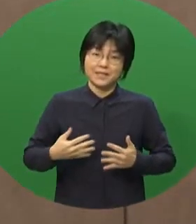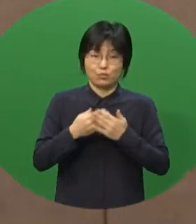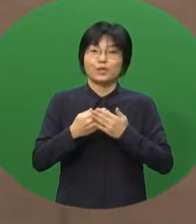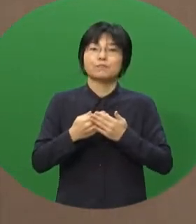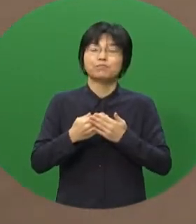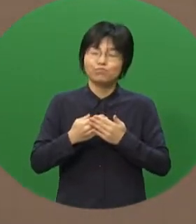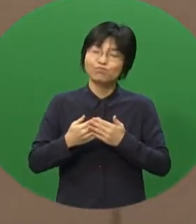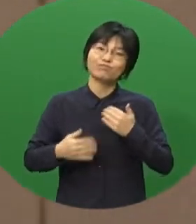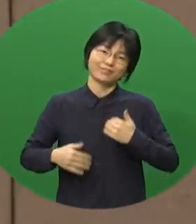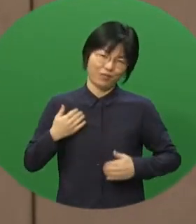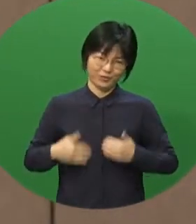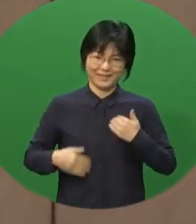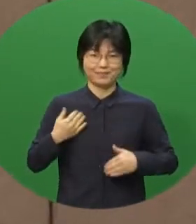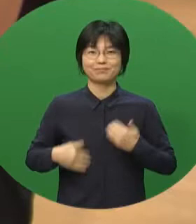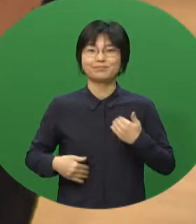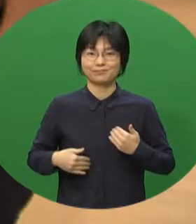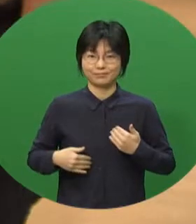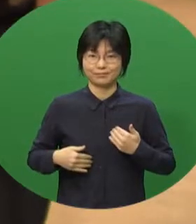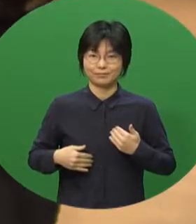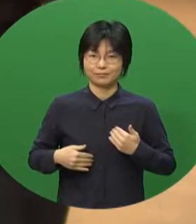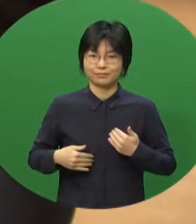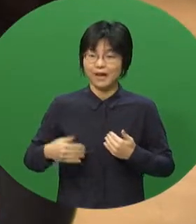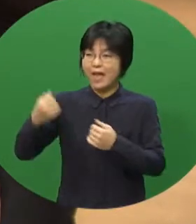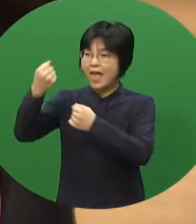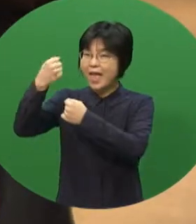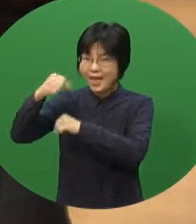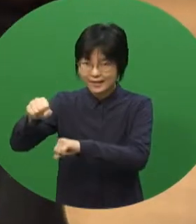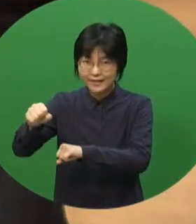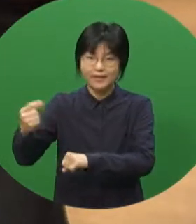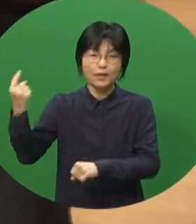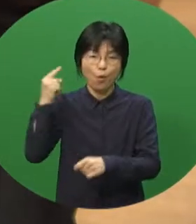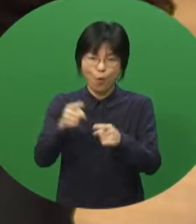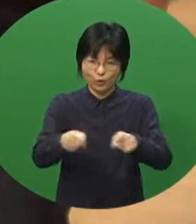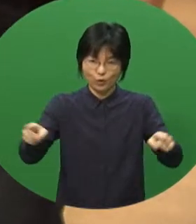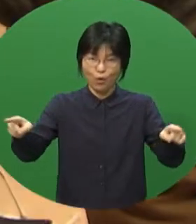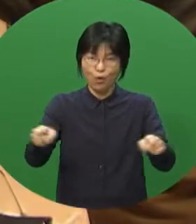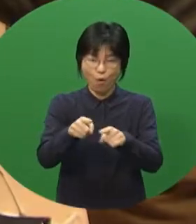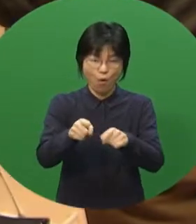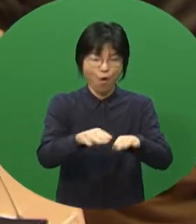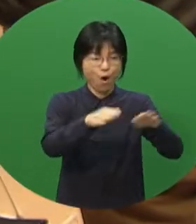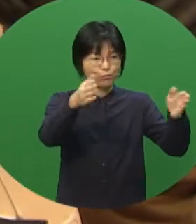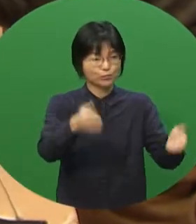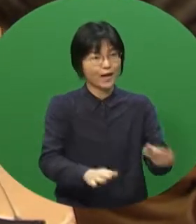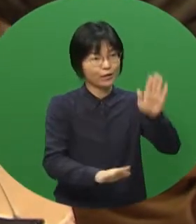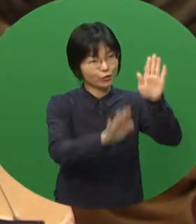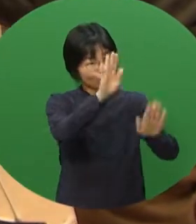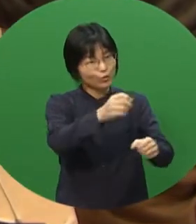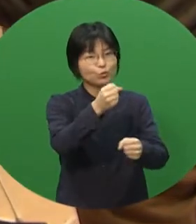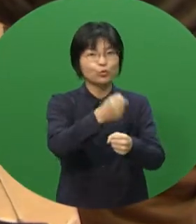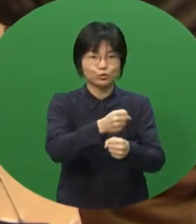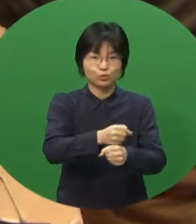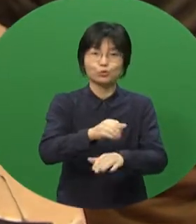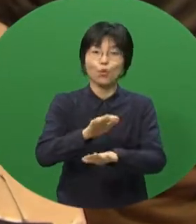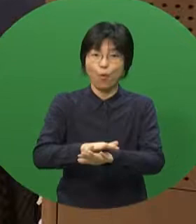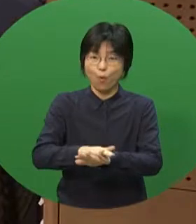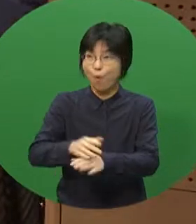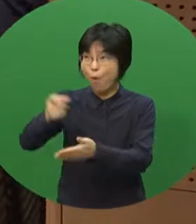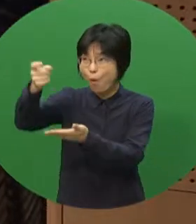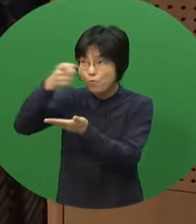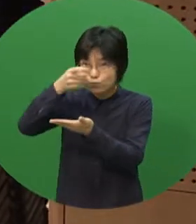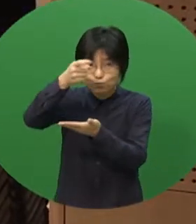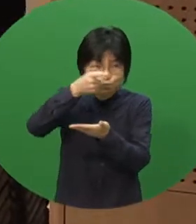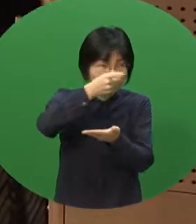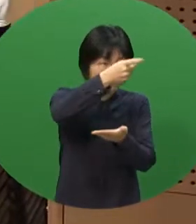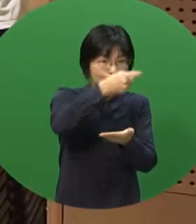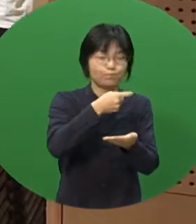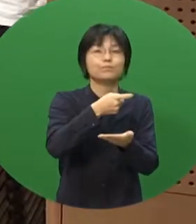刺激が受けれてとても楽しいです。 演技のワークショップだけではなく、音響や舞台設定のワークショップを通して演劇